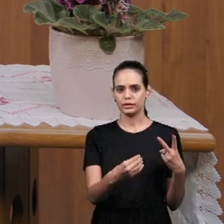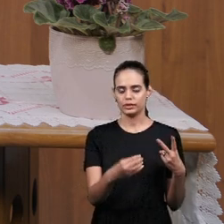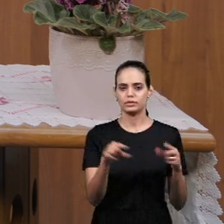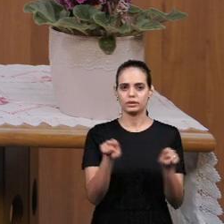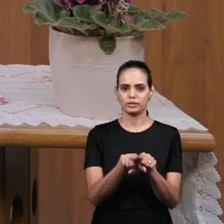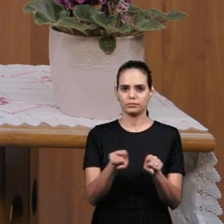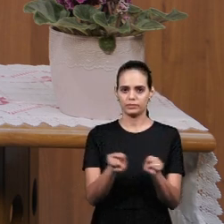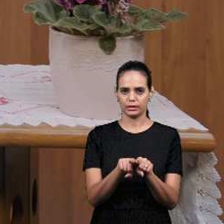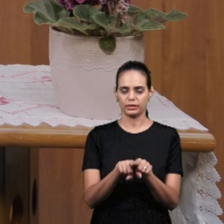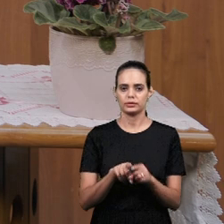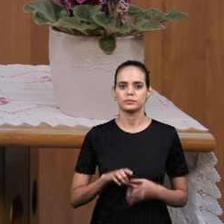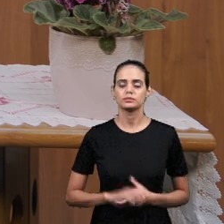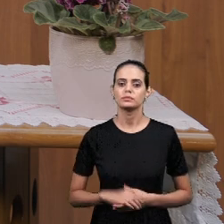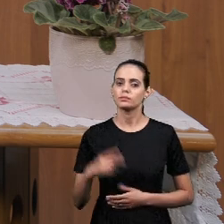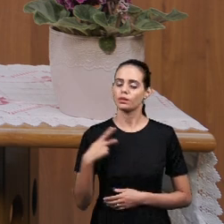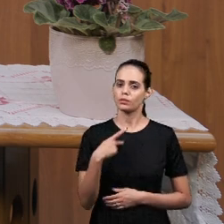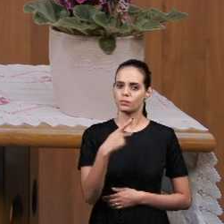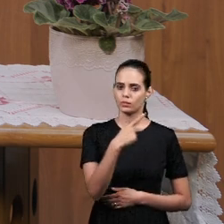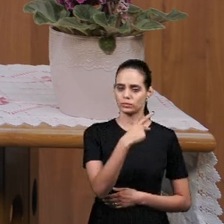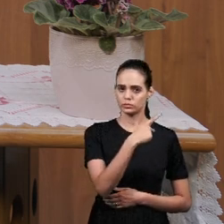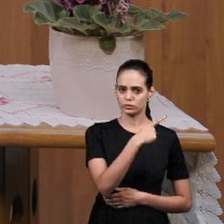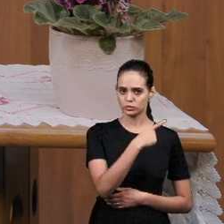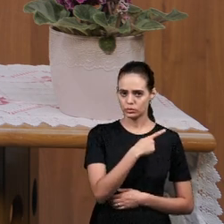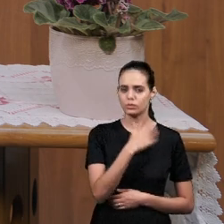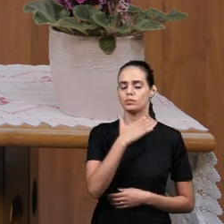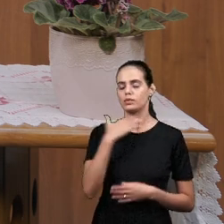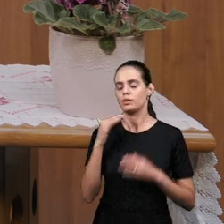vers le Seigneur le dernier 12